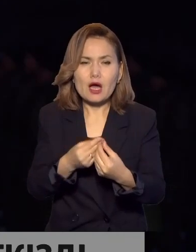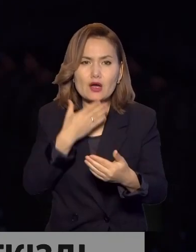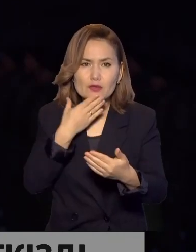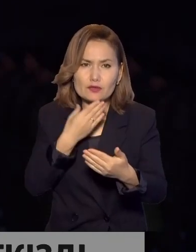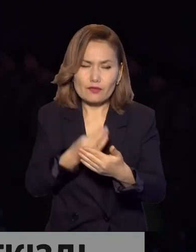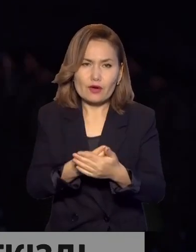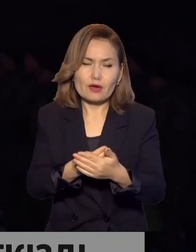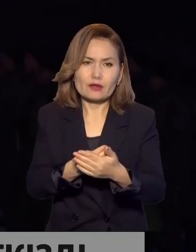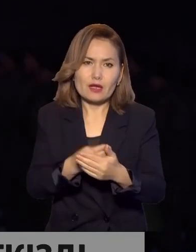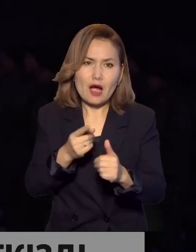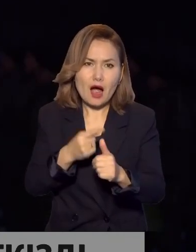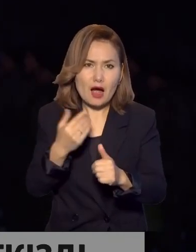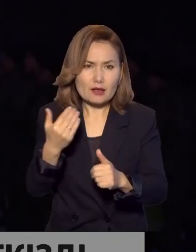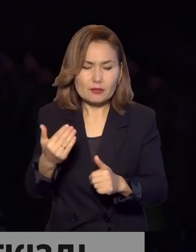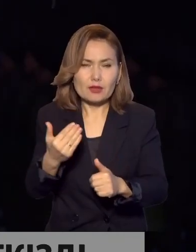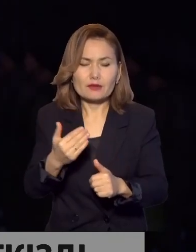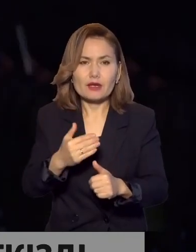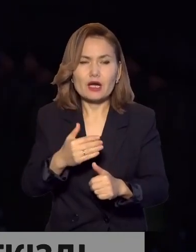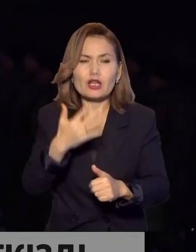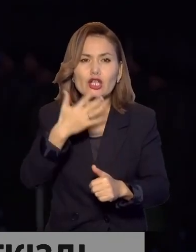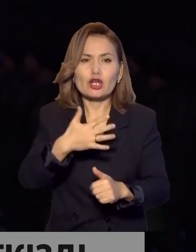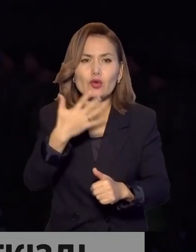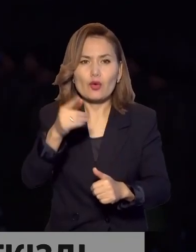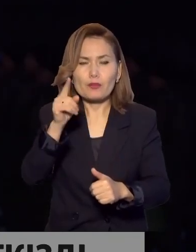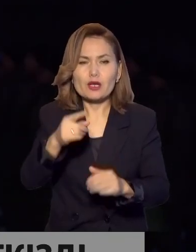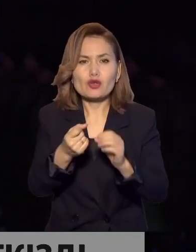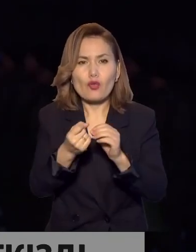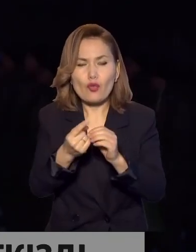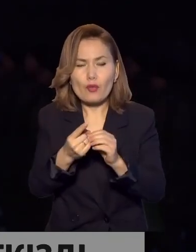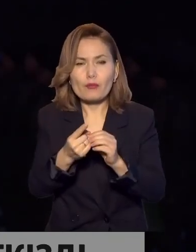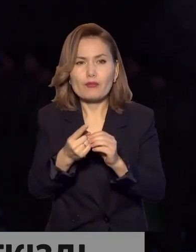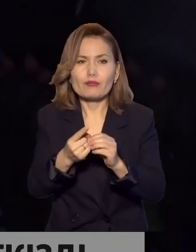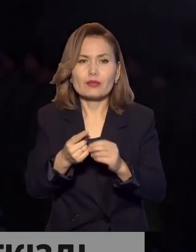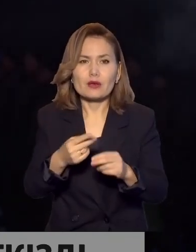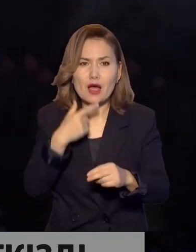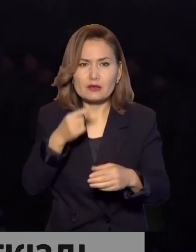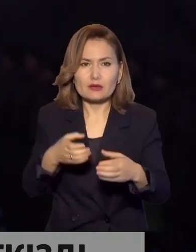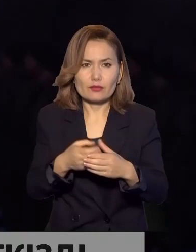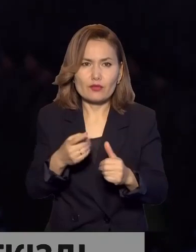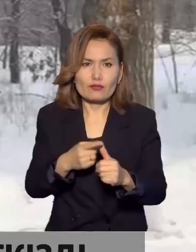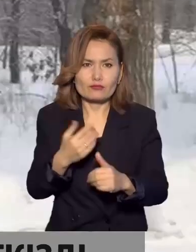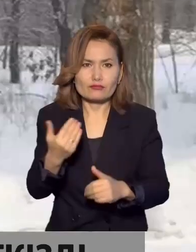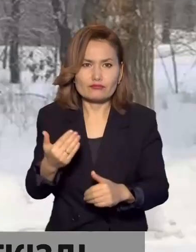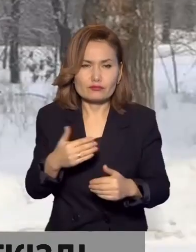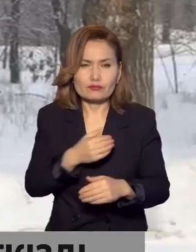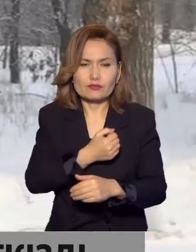өзімнің атынан және де осы 55-11 әскери бөлімнің атынан көңіл айтам.